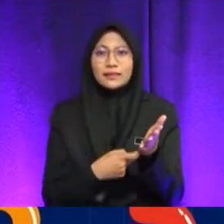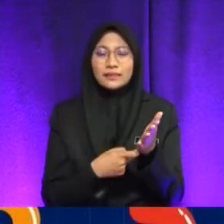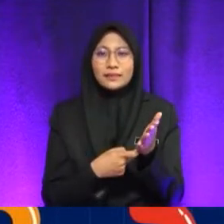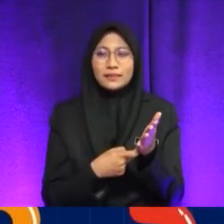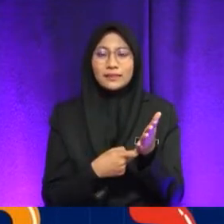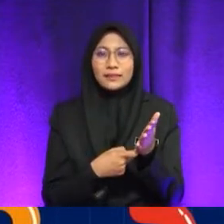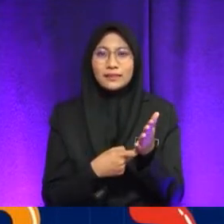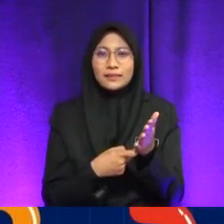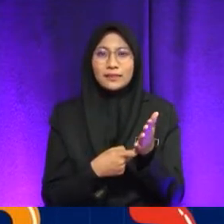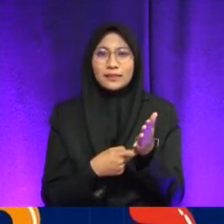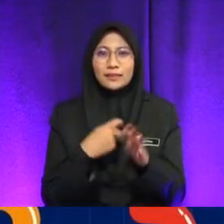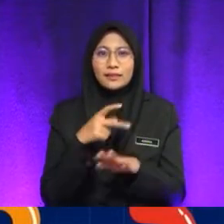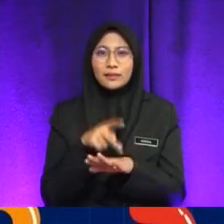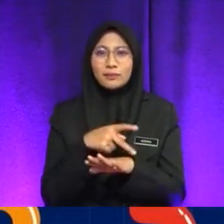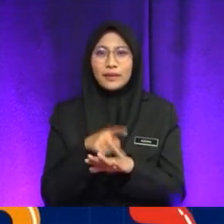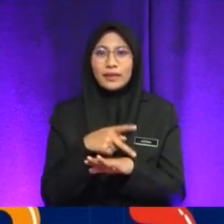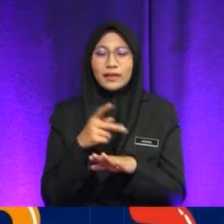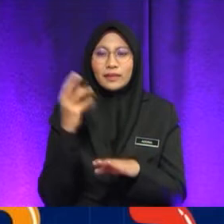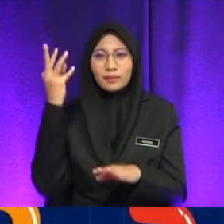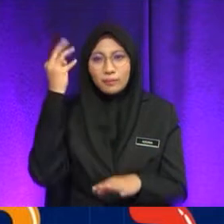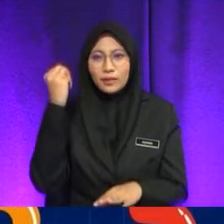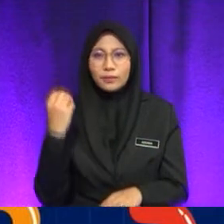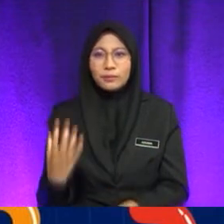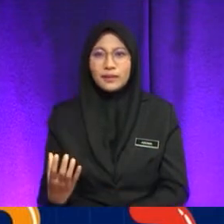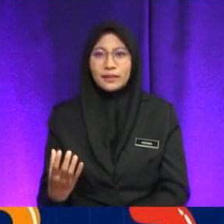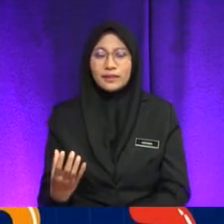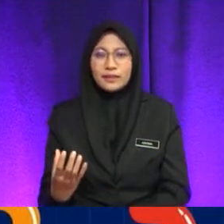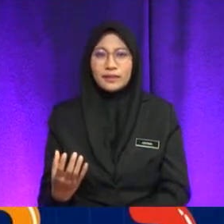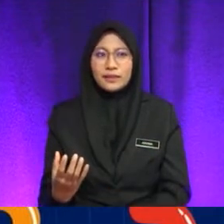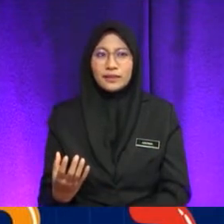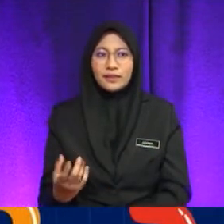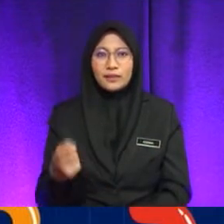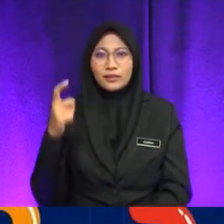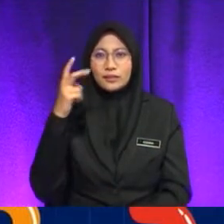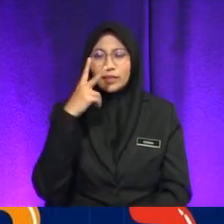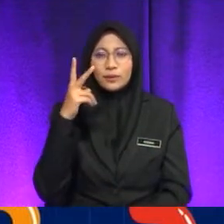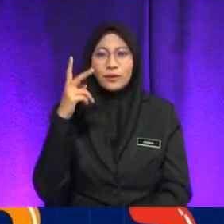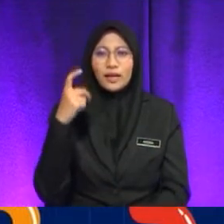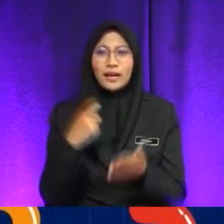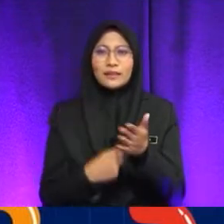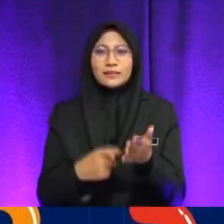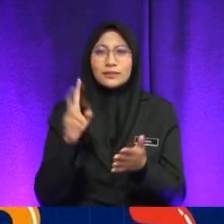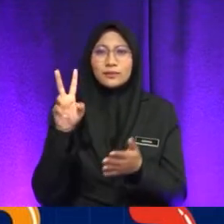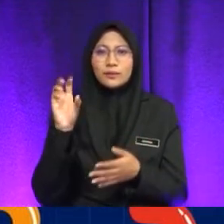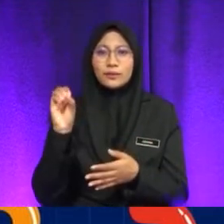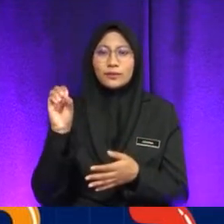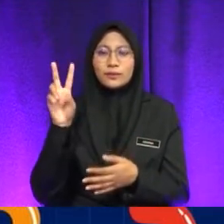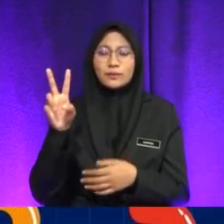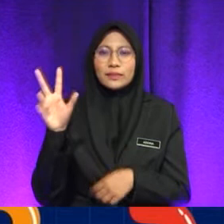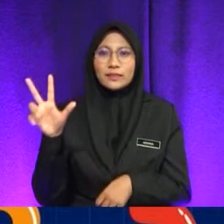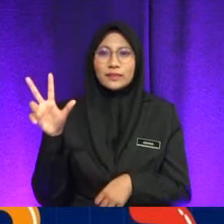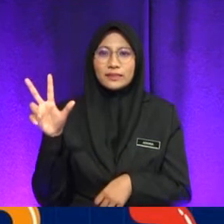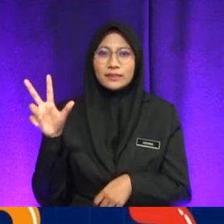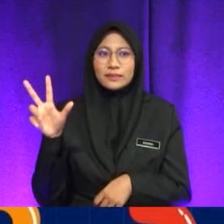Dul maklumat ini kita masukkan nilai kedalam rumus dan kita dapati harga pada 2023 ialah Oke Maaf